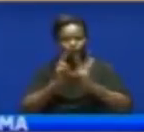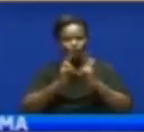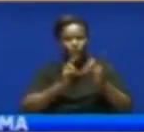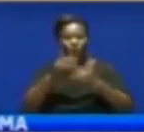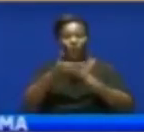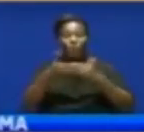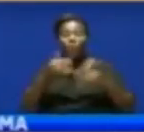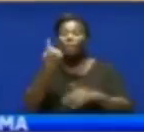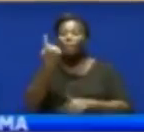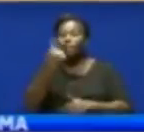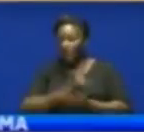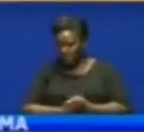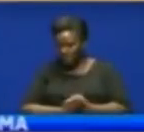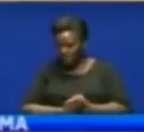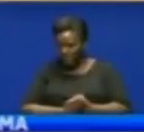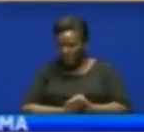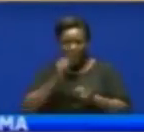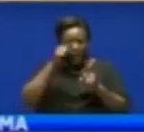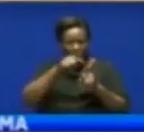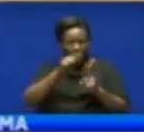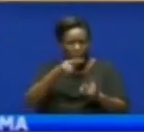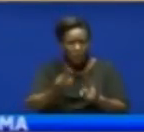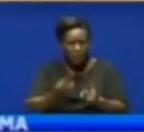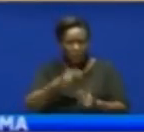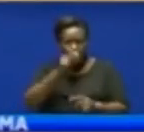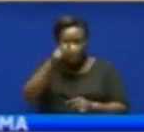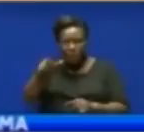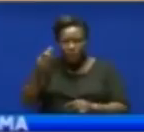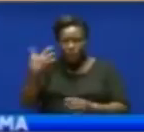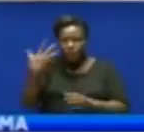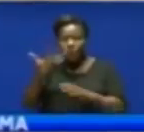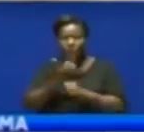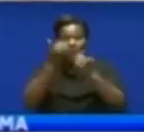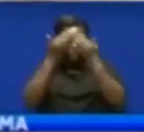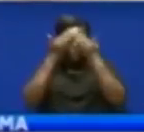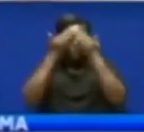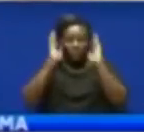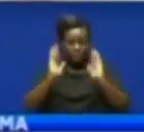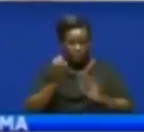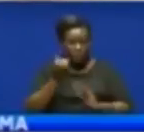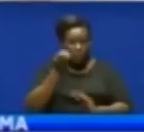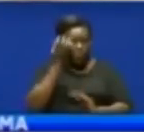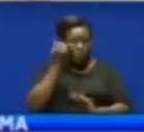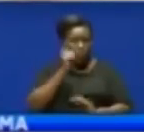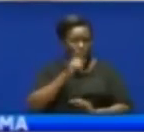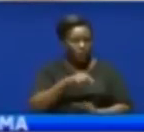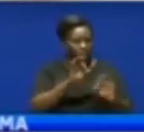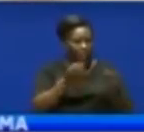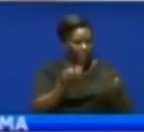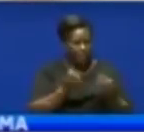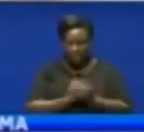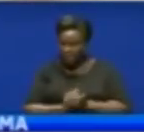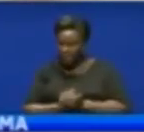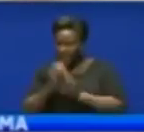kuendelea kuwataka Watanzania kwanza kujua ugonjwa huu na dalili zake, mbili, namna kujikinga,